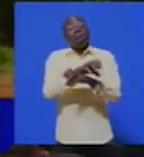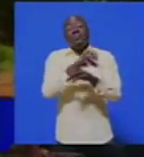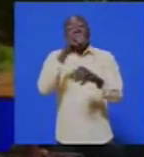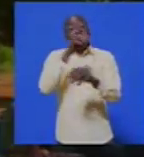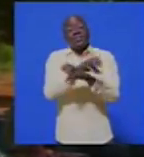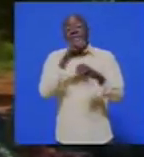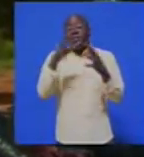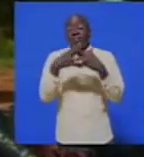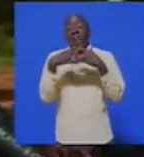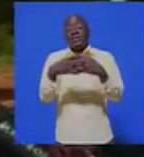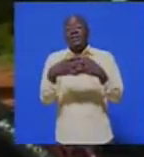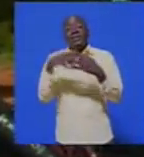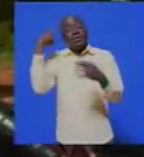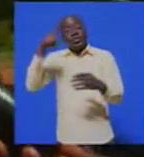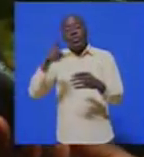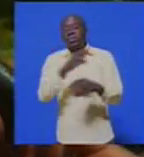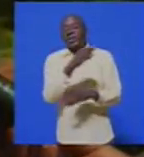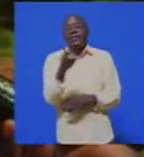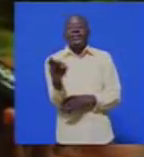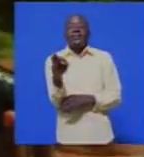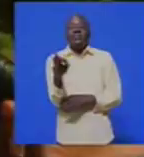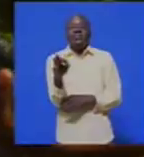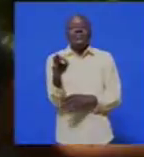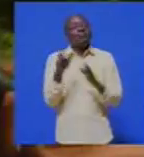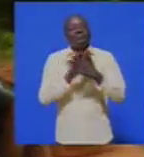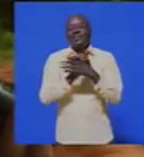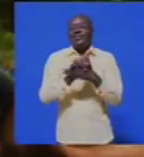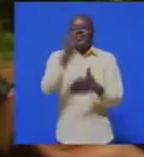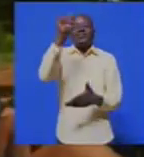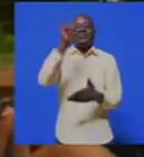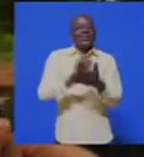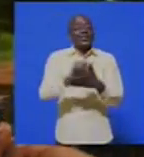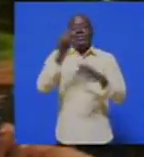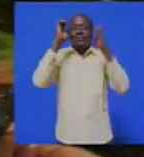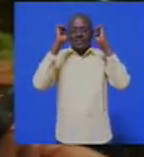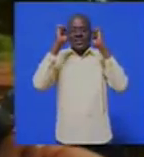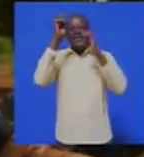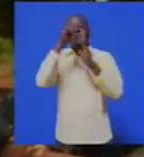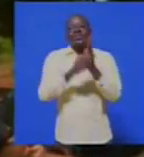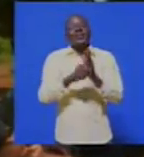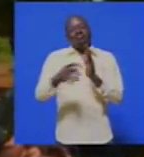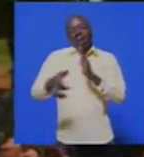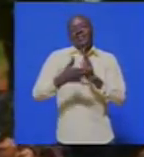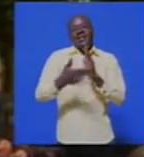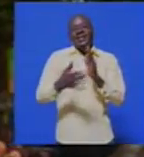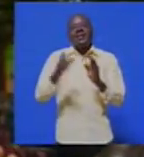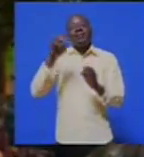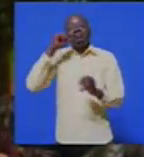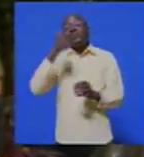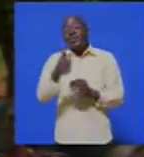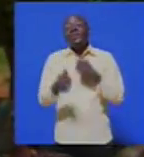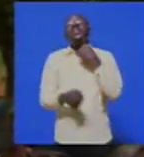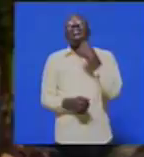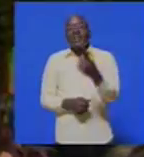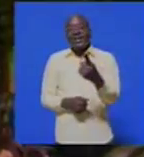bouter l'industrie du Burkina Faso. J'ai foi à l'enseignement technique. Jusqu'à demain, je dis... Seul